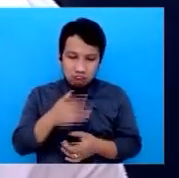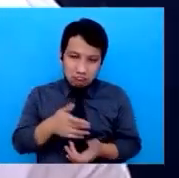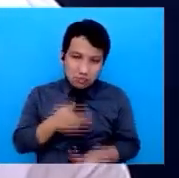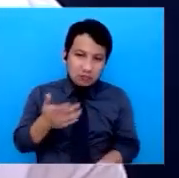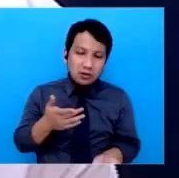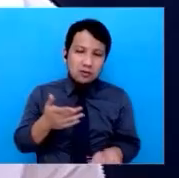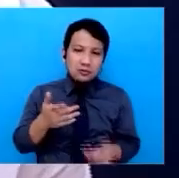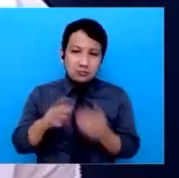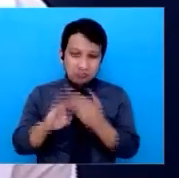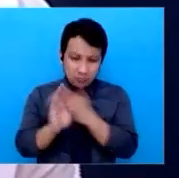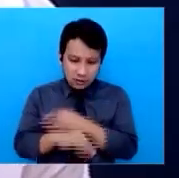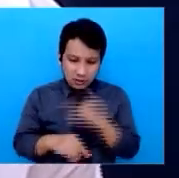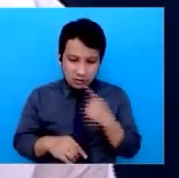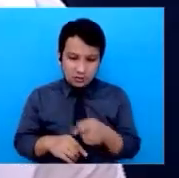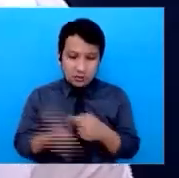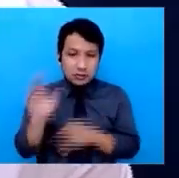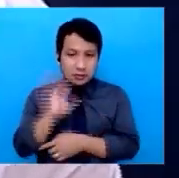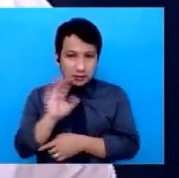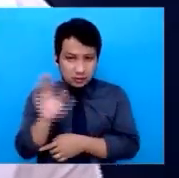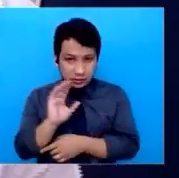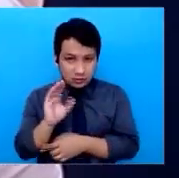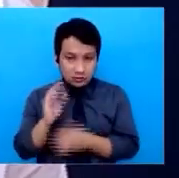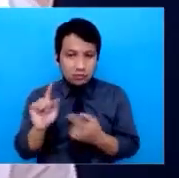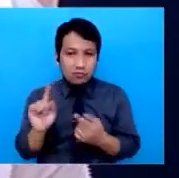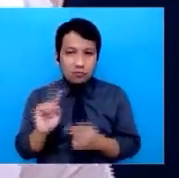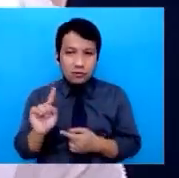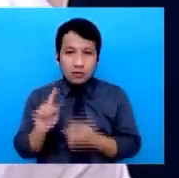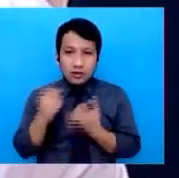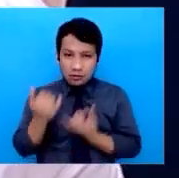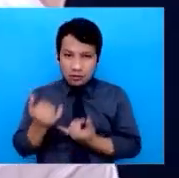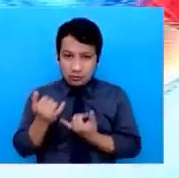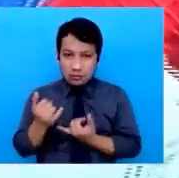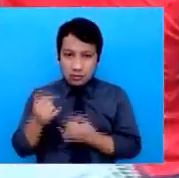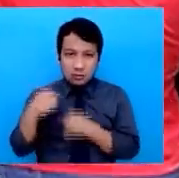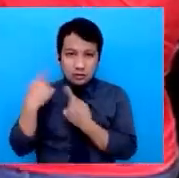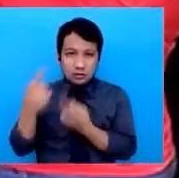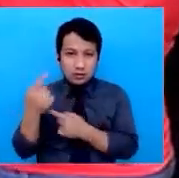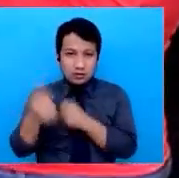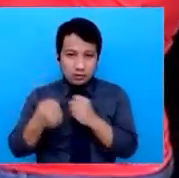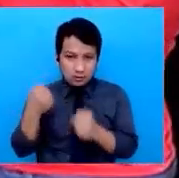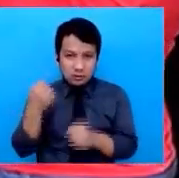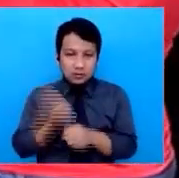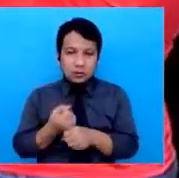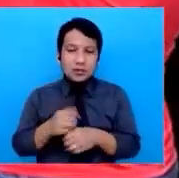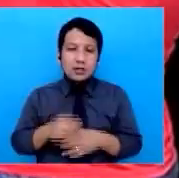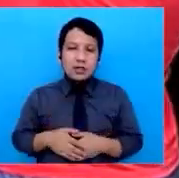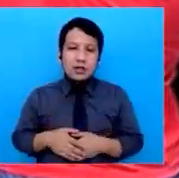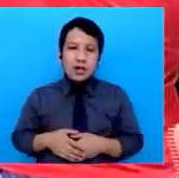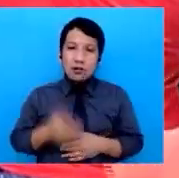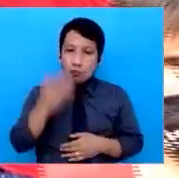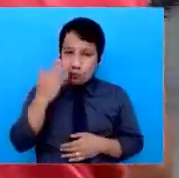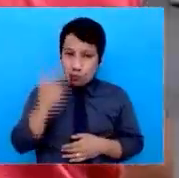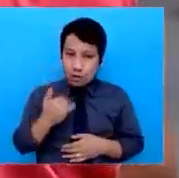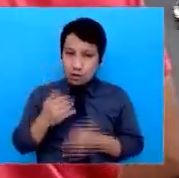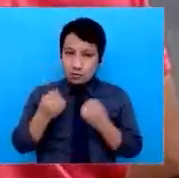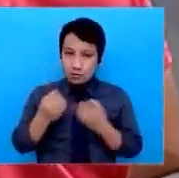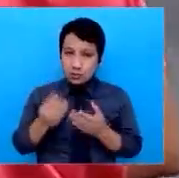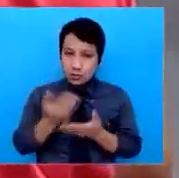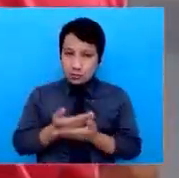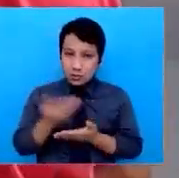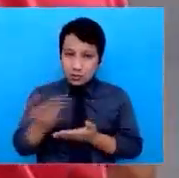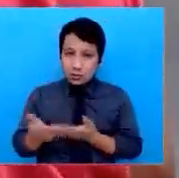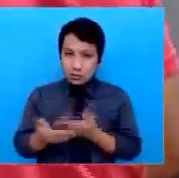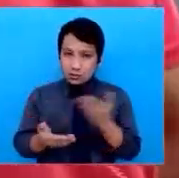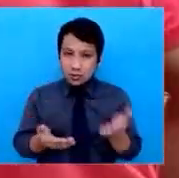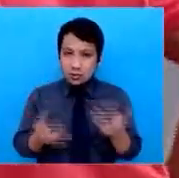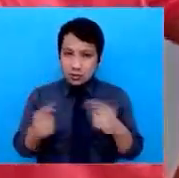nagbabalik po yung Christmas season ng ngayon kaysa po last year. At dahil marami na ang namimili, inaasahan na